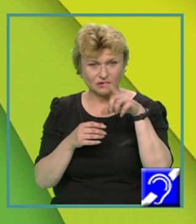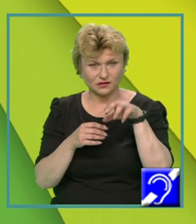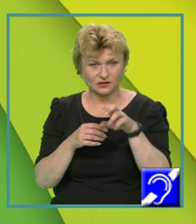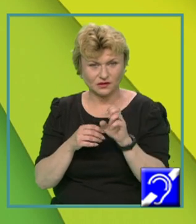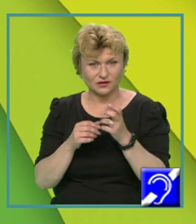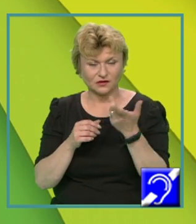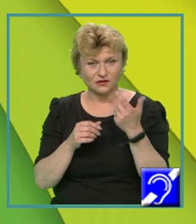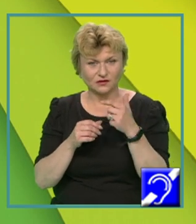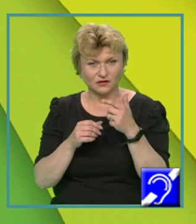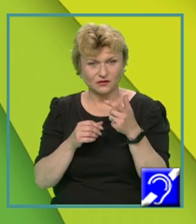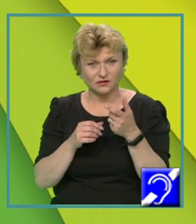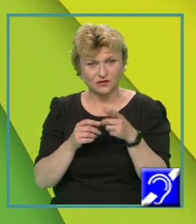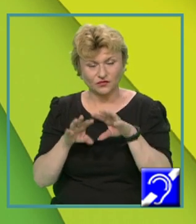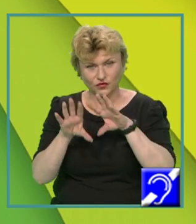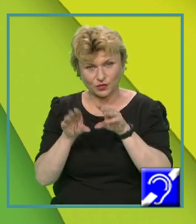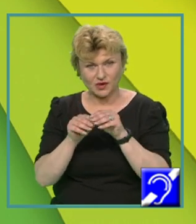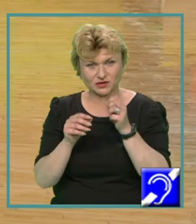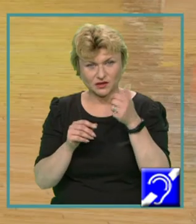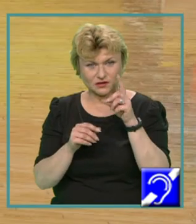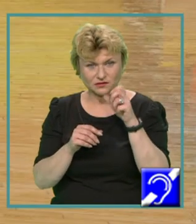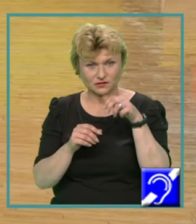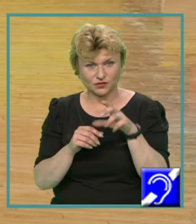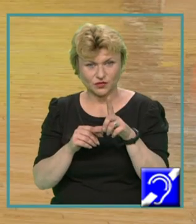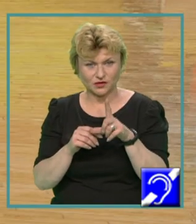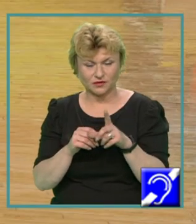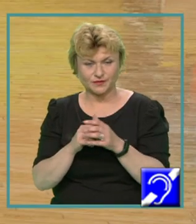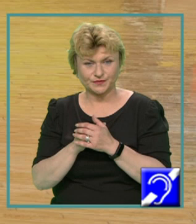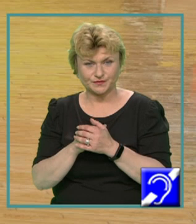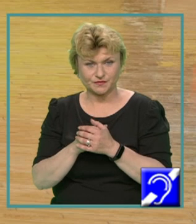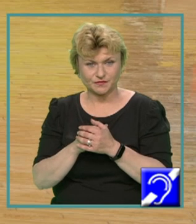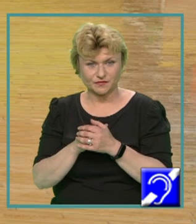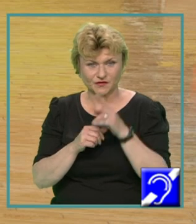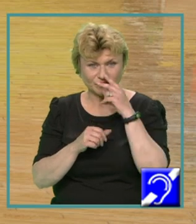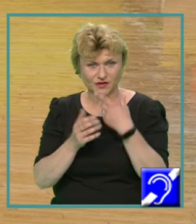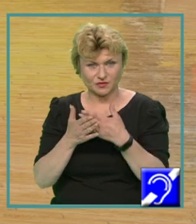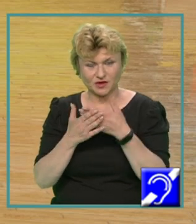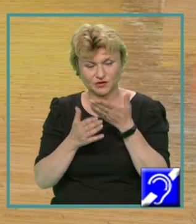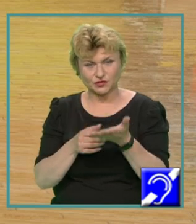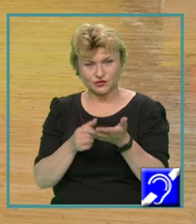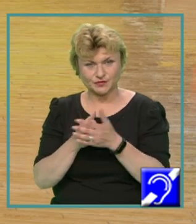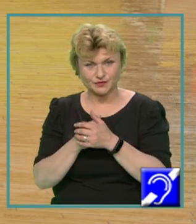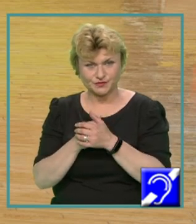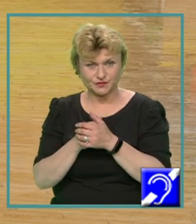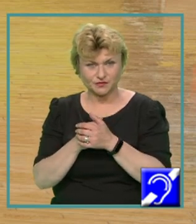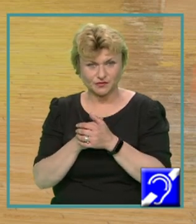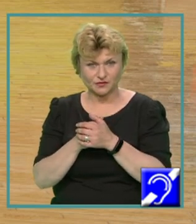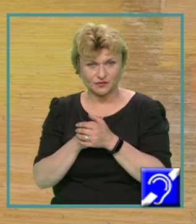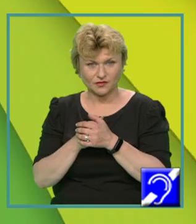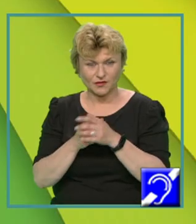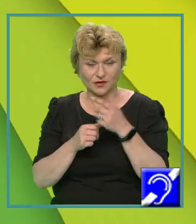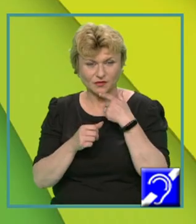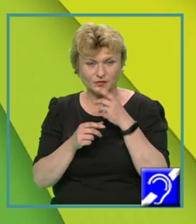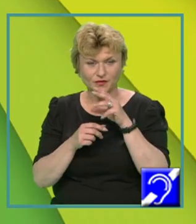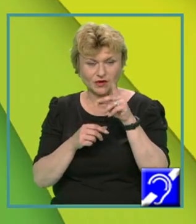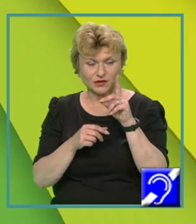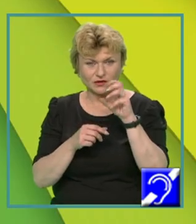cu guanine, cu citozine formează ADN-ul. Vedem aici dogma centrală a geneticii, da, sau sinteza proteică.